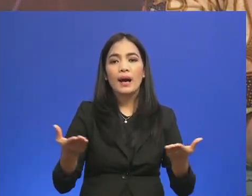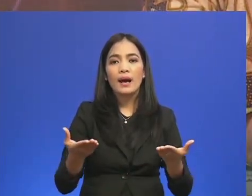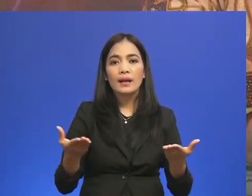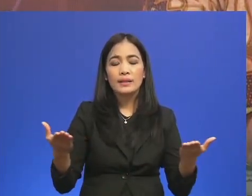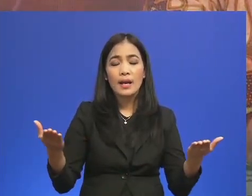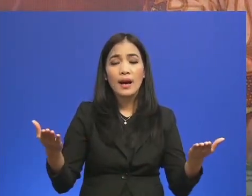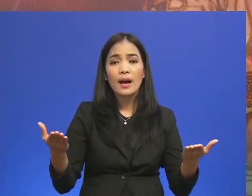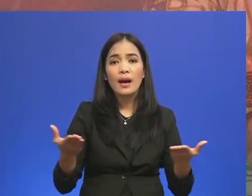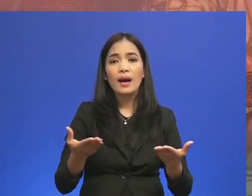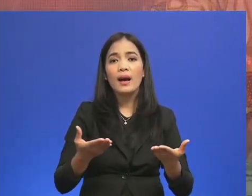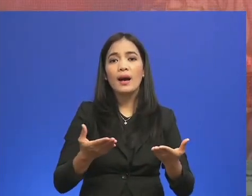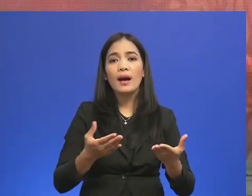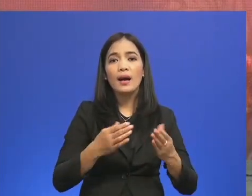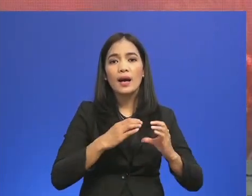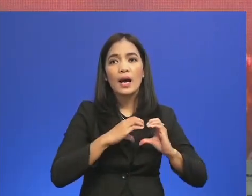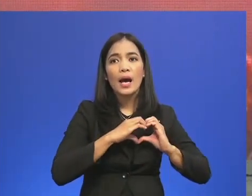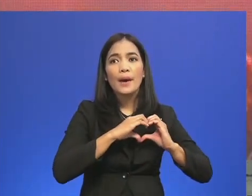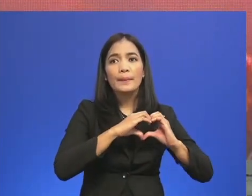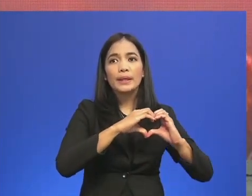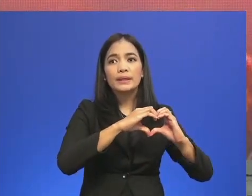Masihkah ada